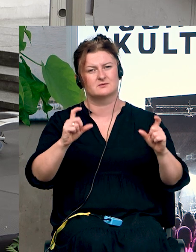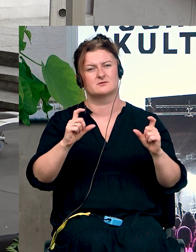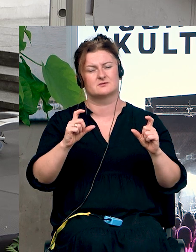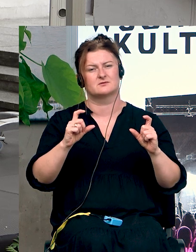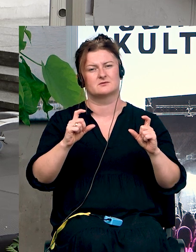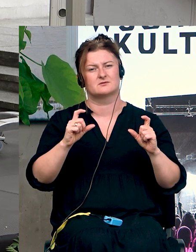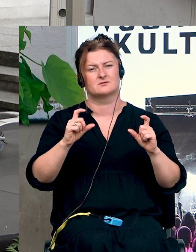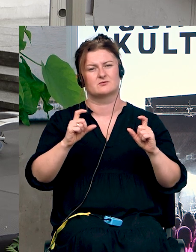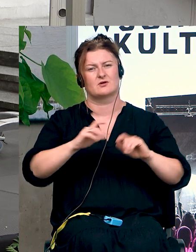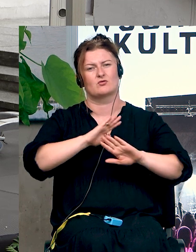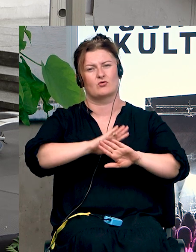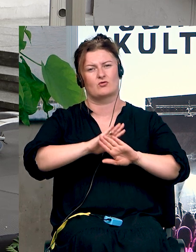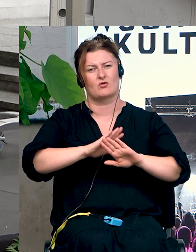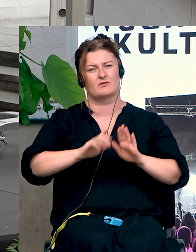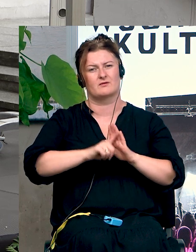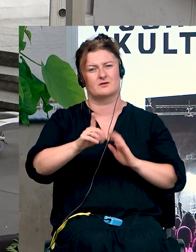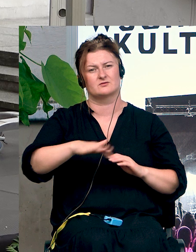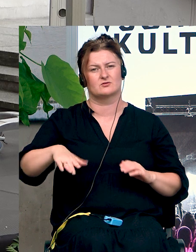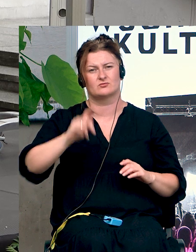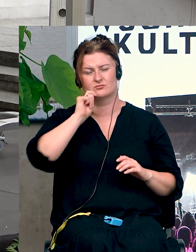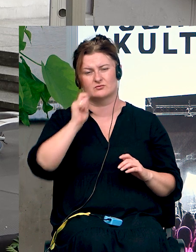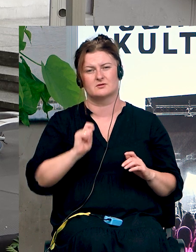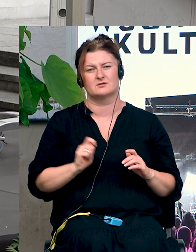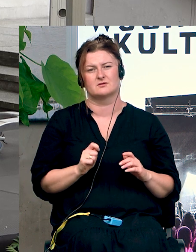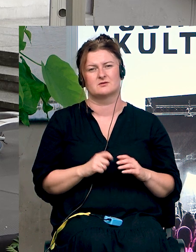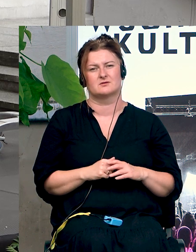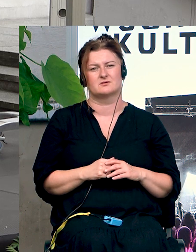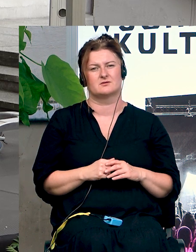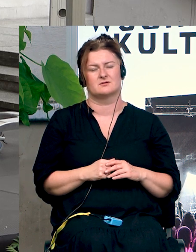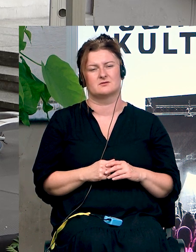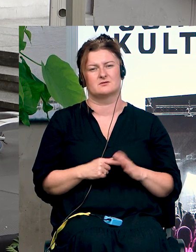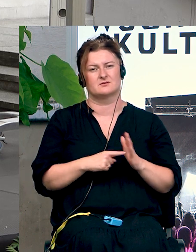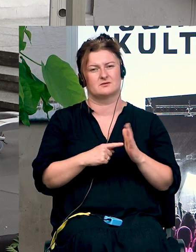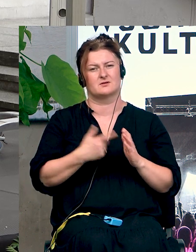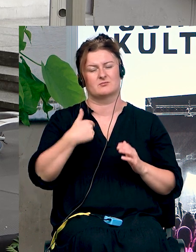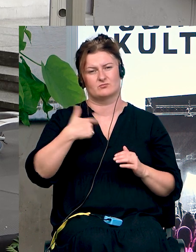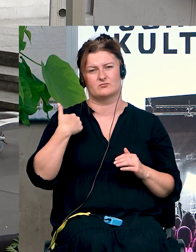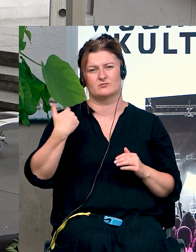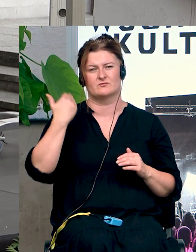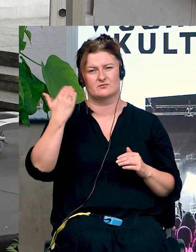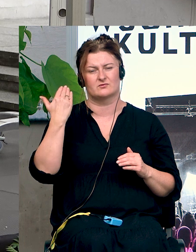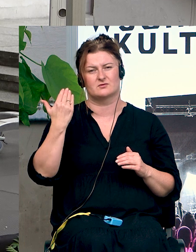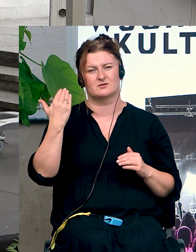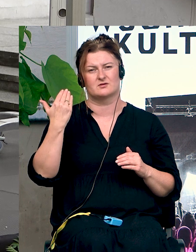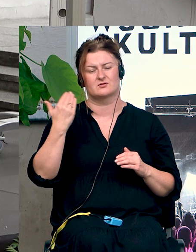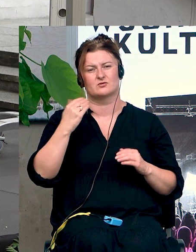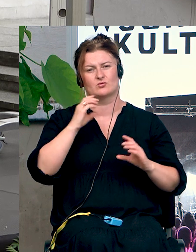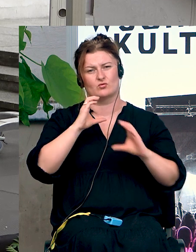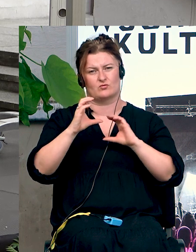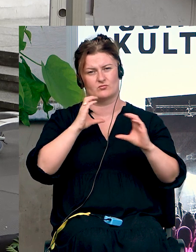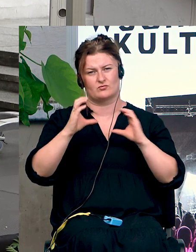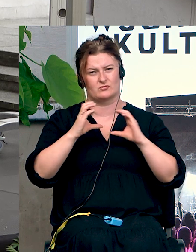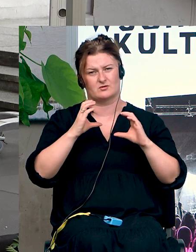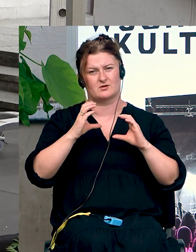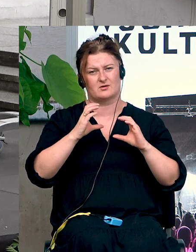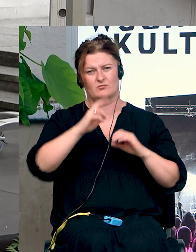в Україні. І спілкуючись на той момент як волонтерка з батьками дітей, котрі борються з